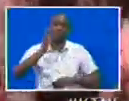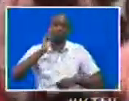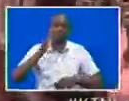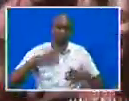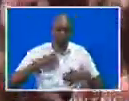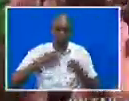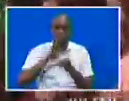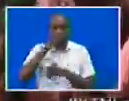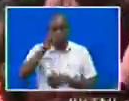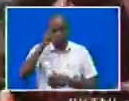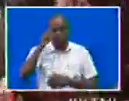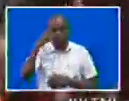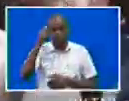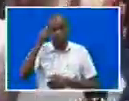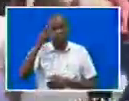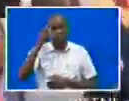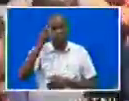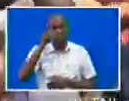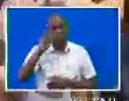Mikindori, Mtwati na Maua.